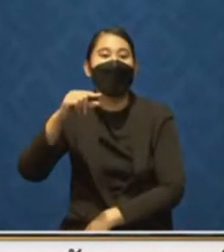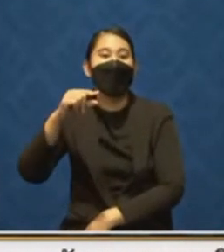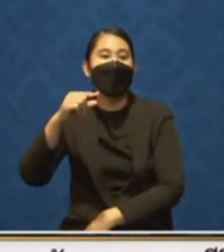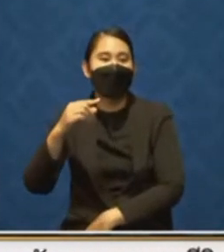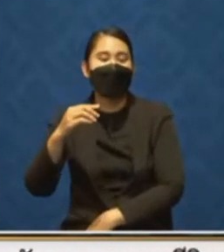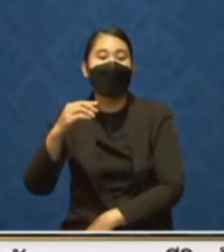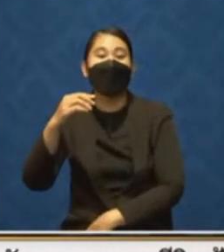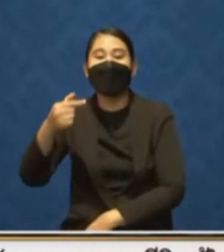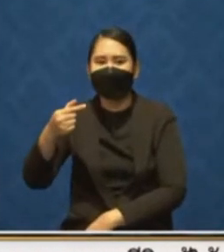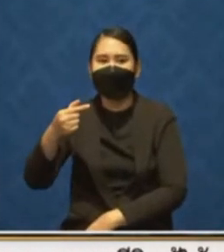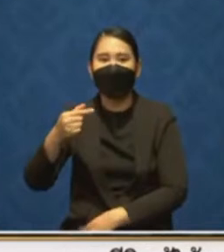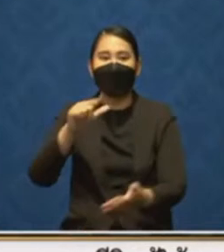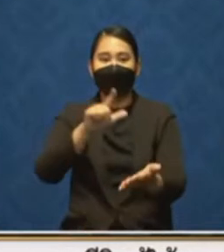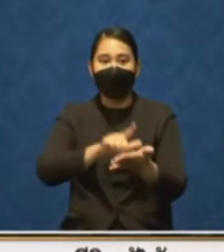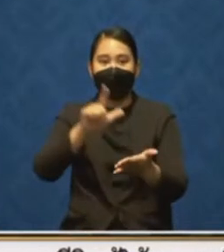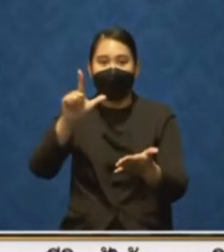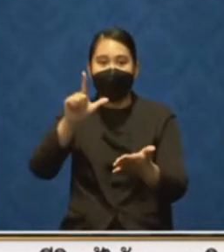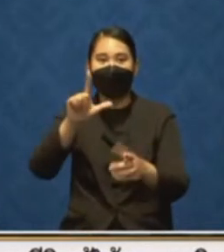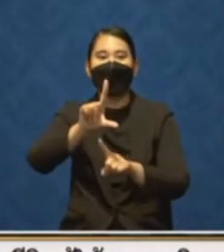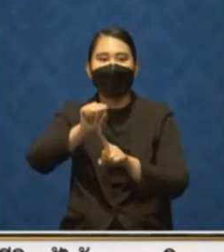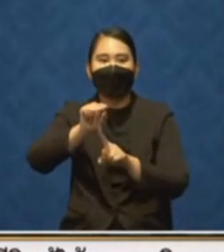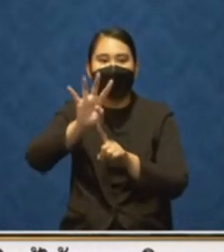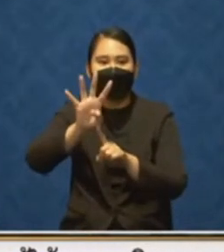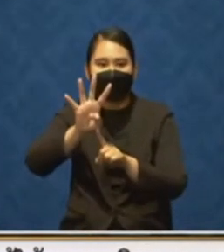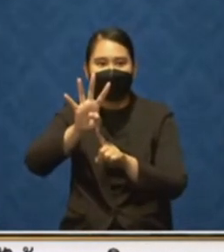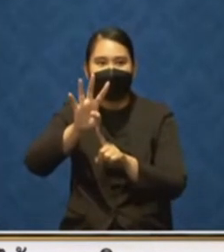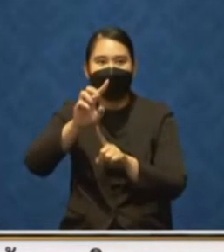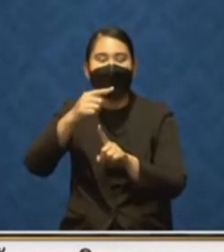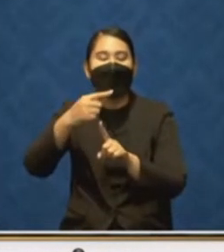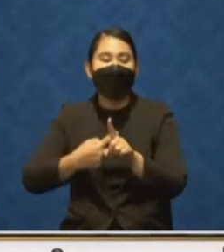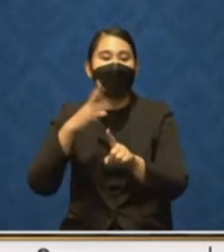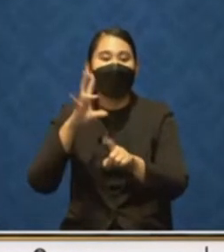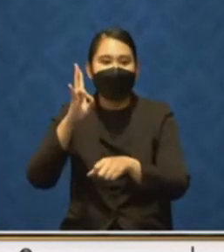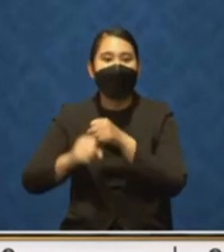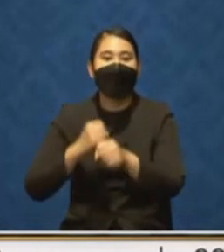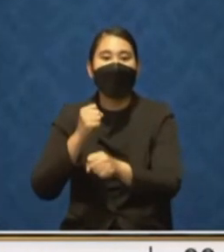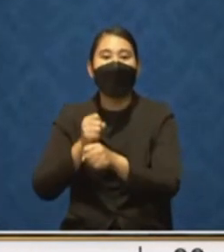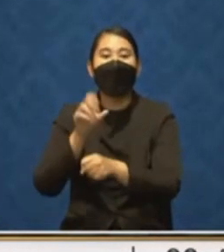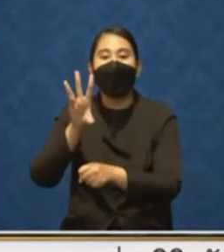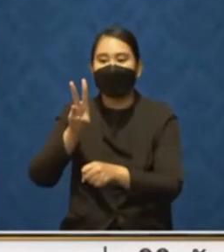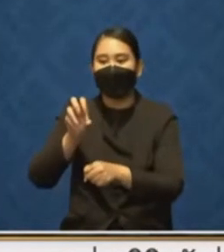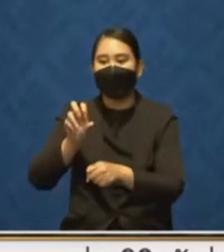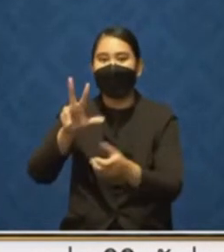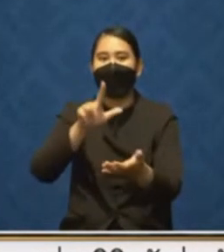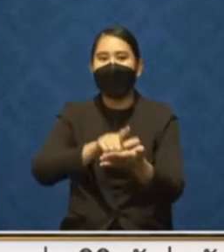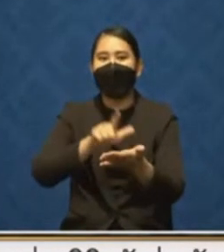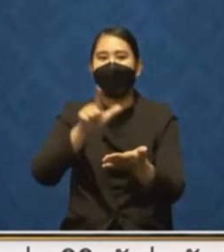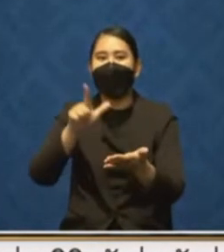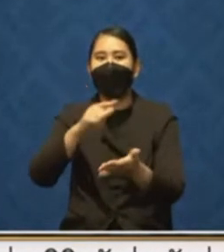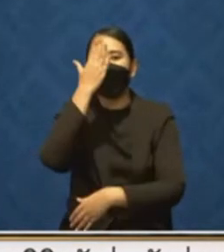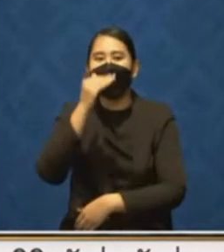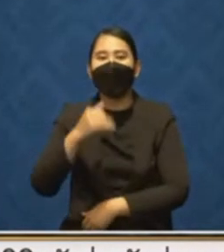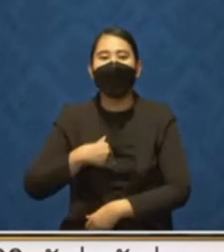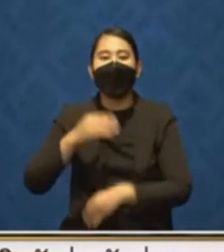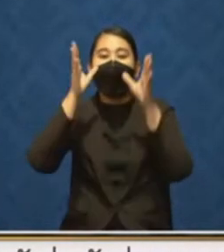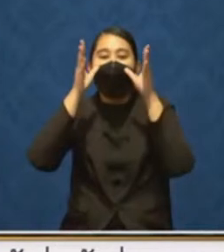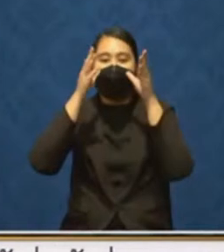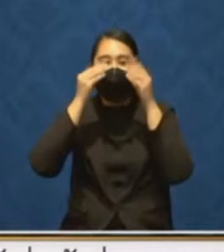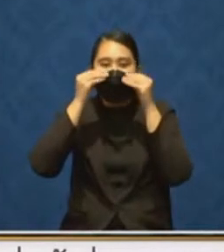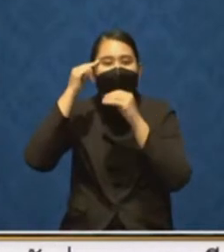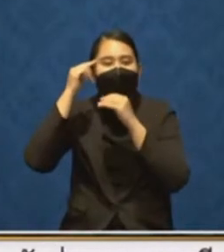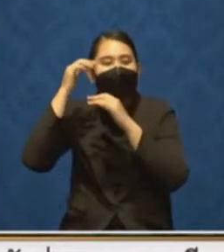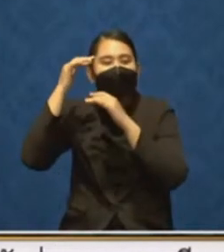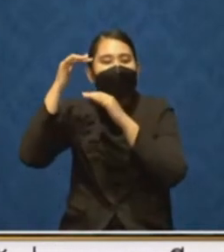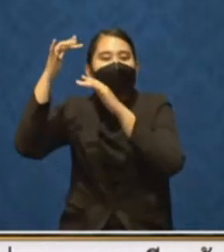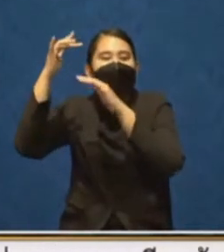ออกเมื่อวันที่ 24กรกฎาคม 6 3เต็มเรื่องจากนอนหลับฝันหวานเลื่อม